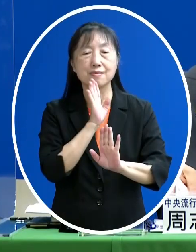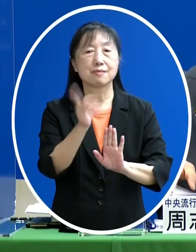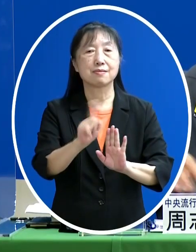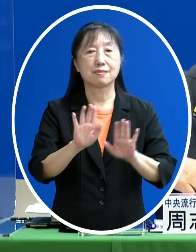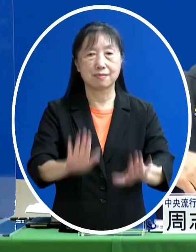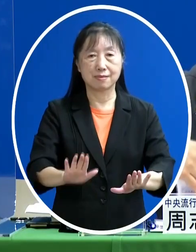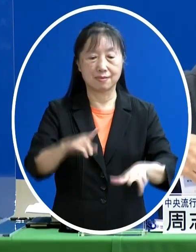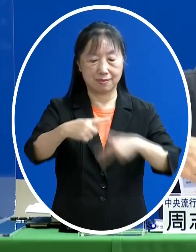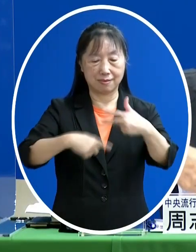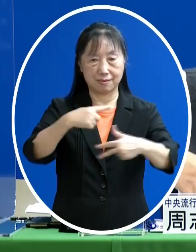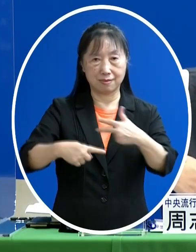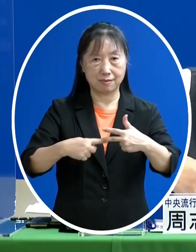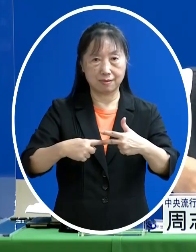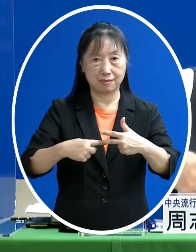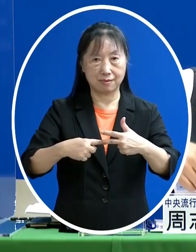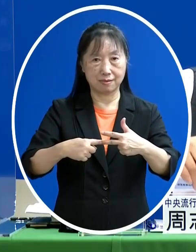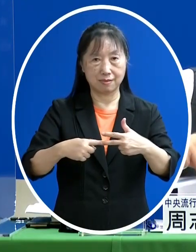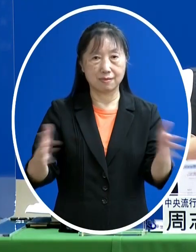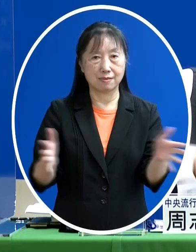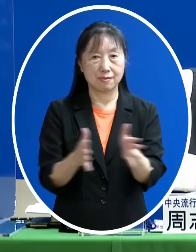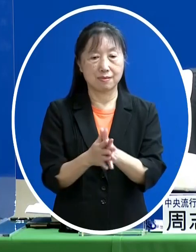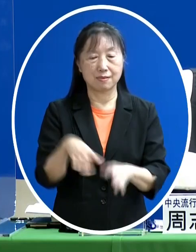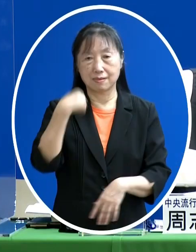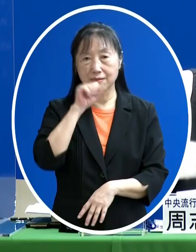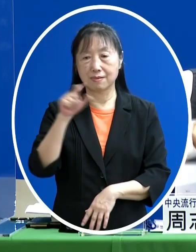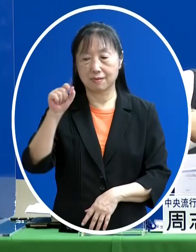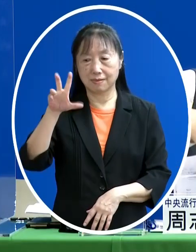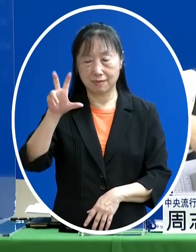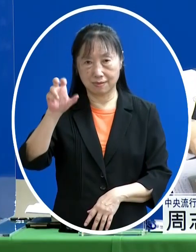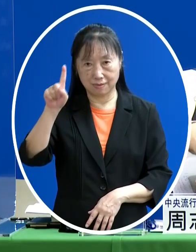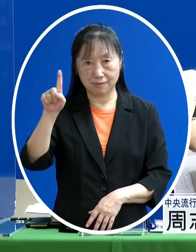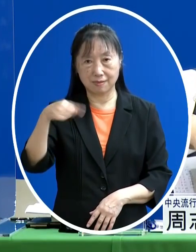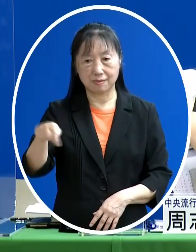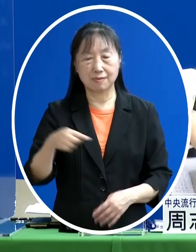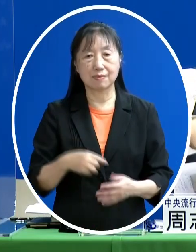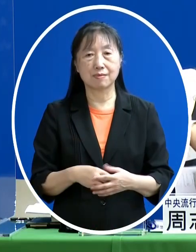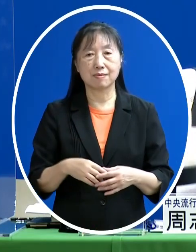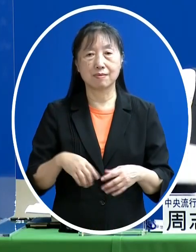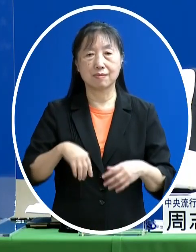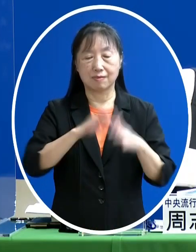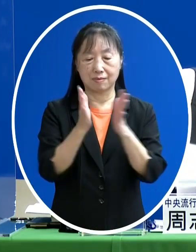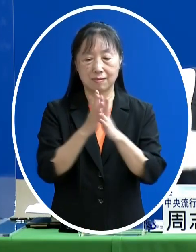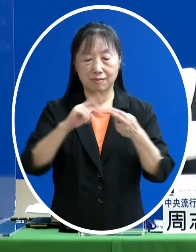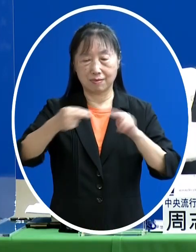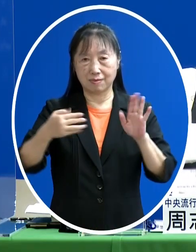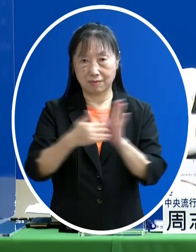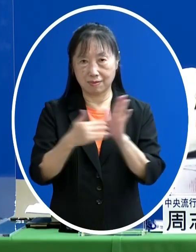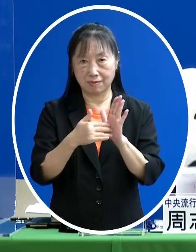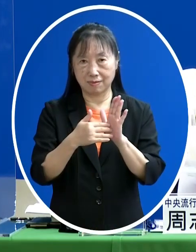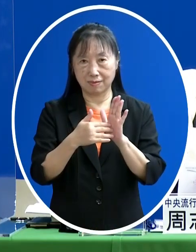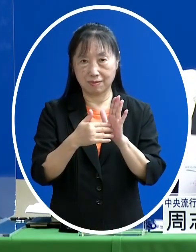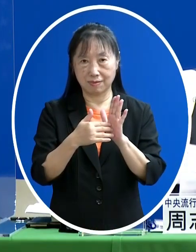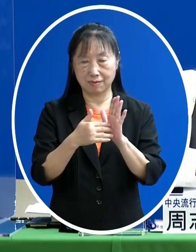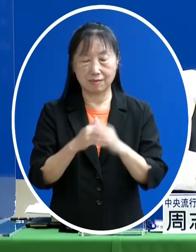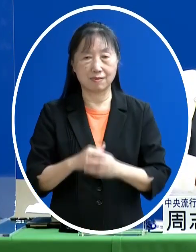们这一周的定序哈，总共是有本土171例的定序完成，有发现这